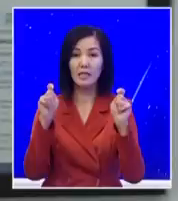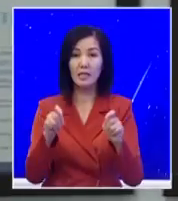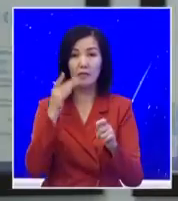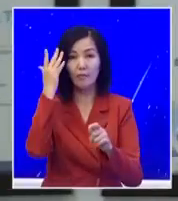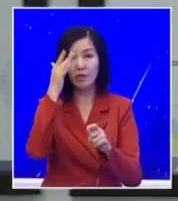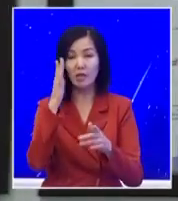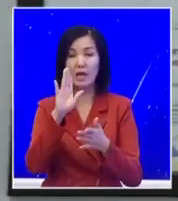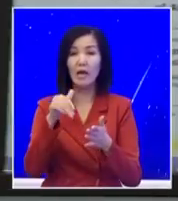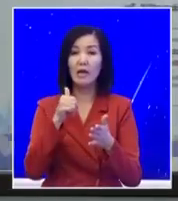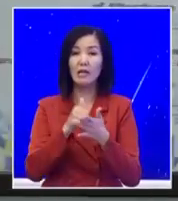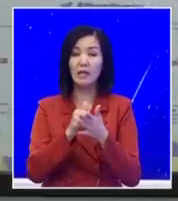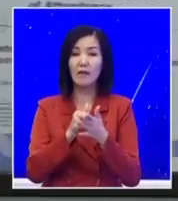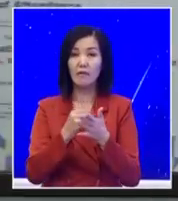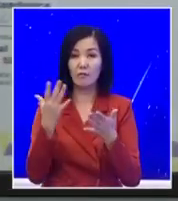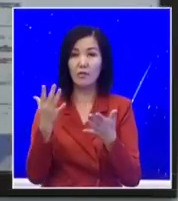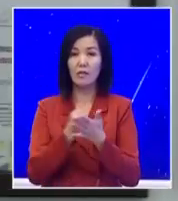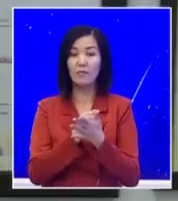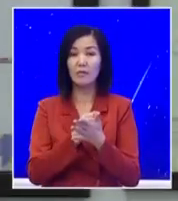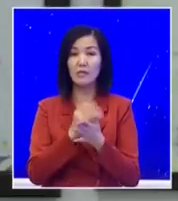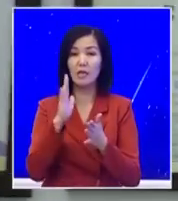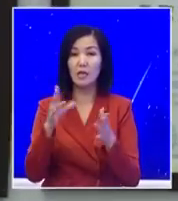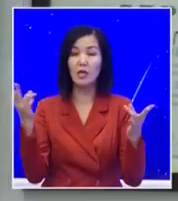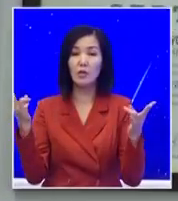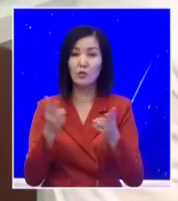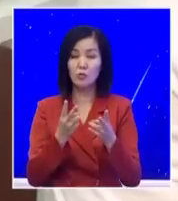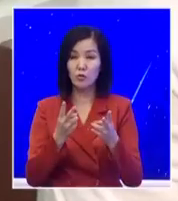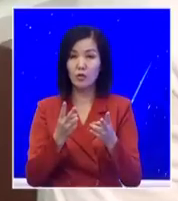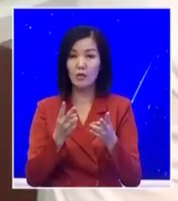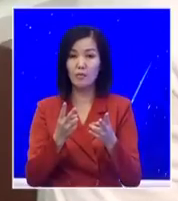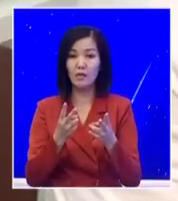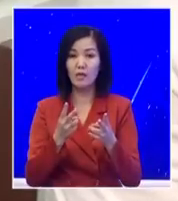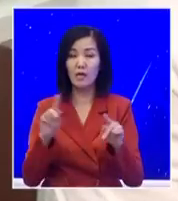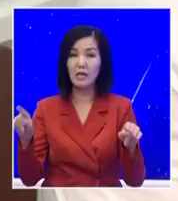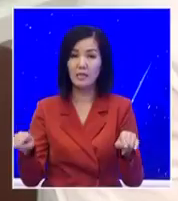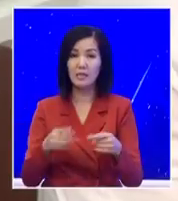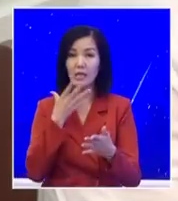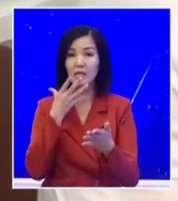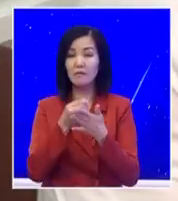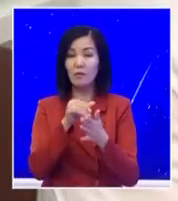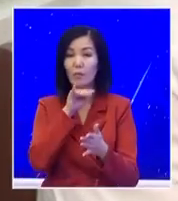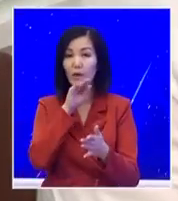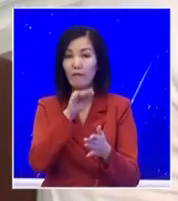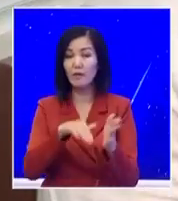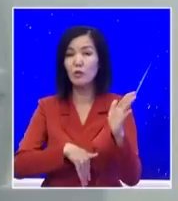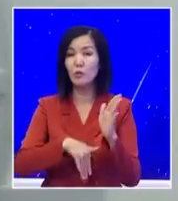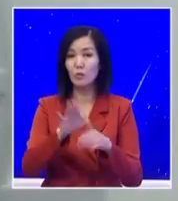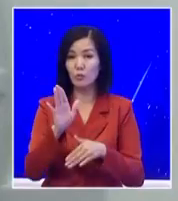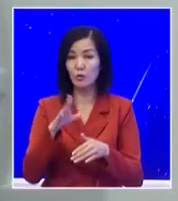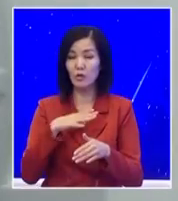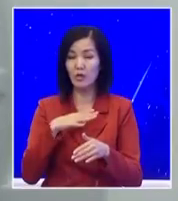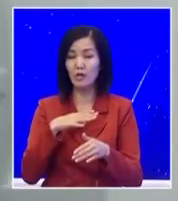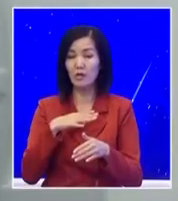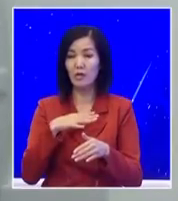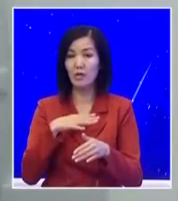Впрочем, главного он уже добился. Стал нужным своим пациентам и состоялся в профессии. Именно о таких говорят хирург